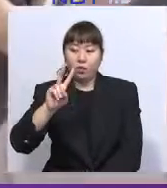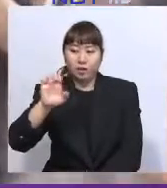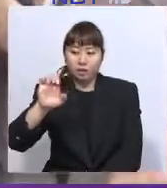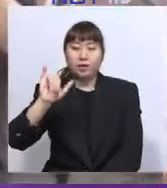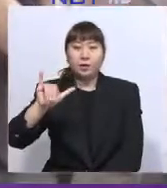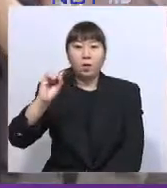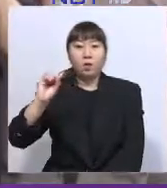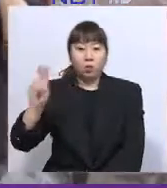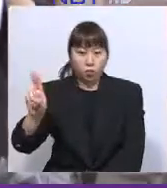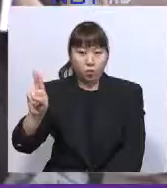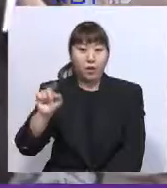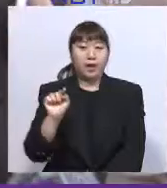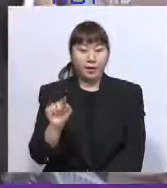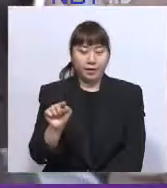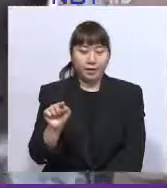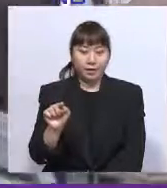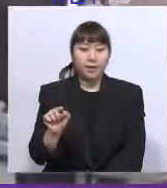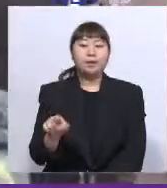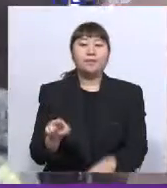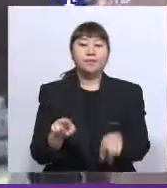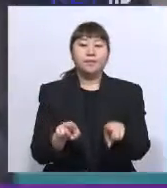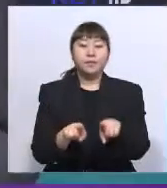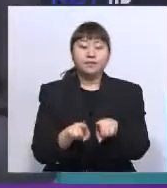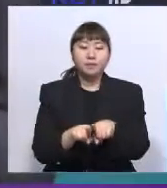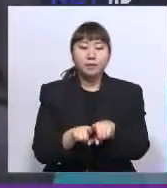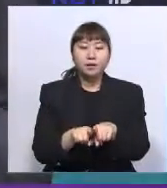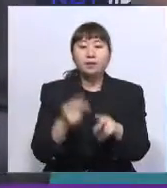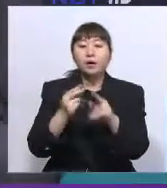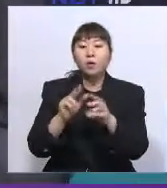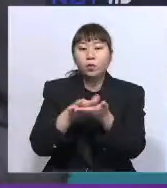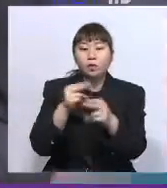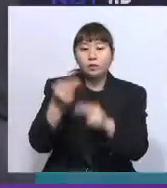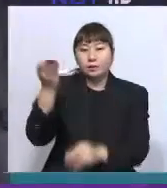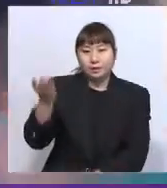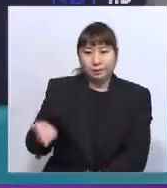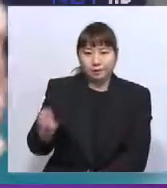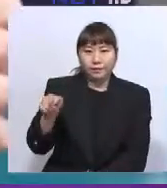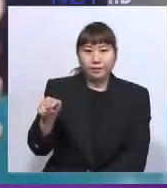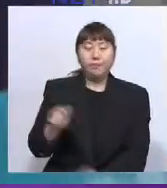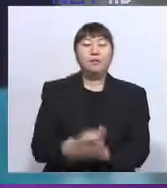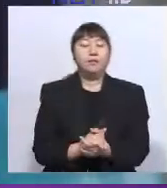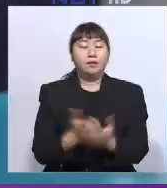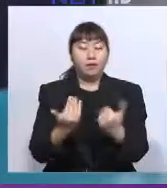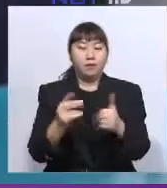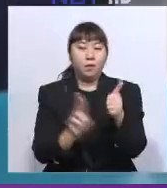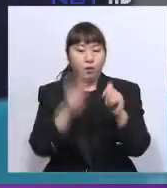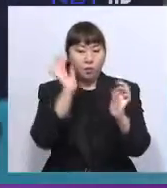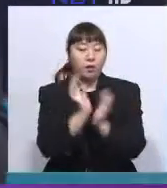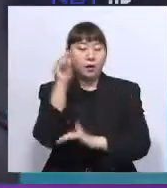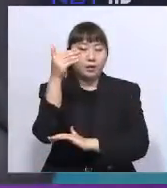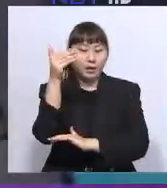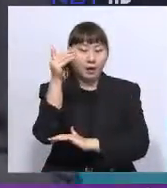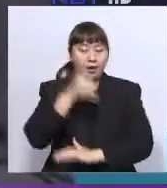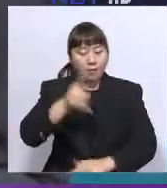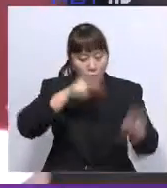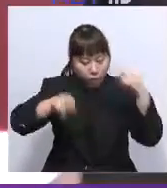คชันอีกครั้งหนึ่งนะคะ Police I Alert Youหลังจากนั้นค่ะทางรองผู้บัญชาการตำรวจแห่งชาติเดินทางไปตรวจสอบการ